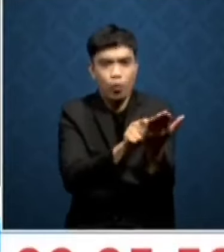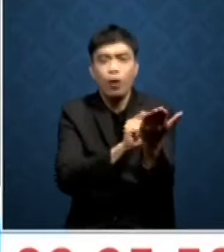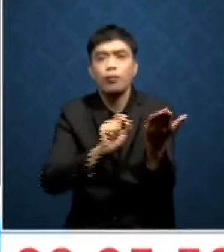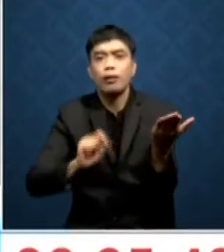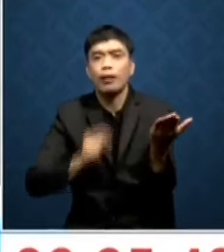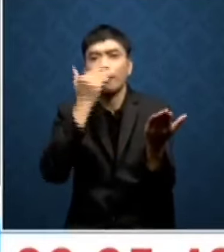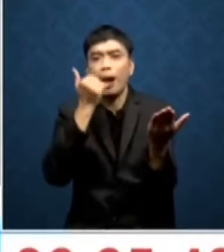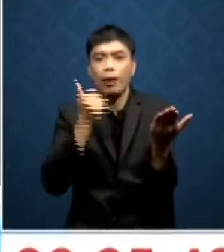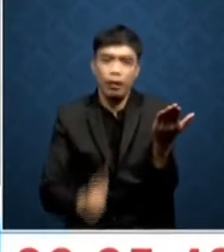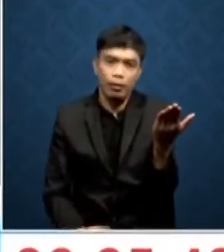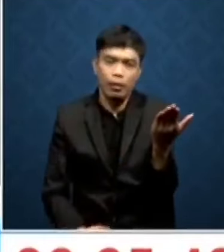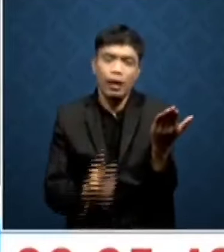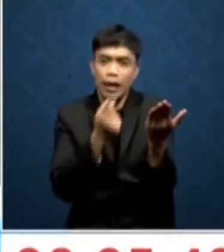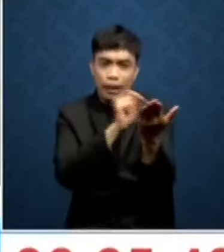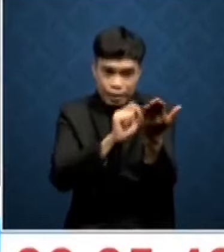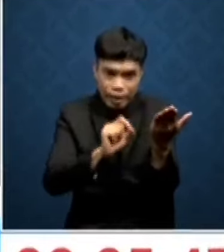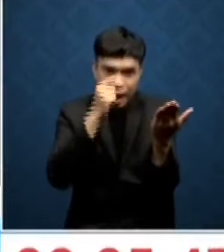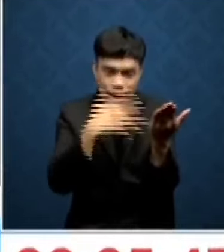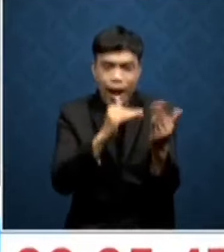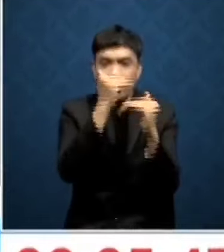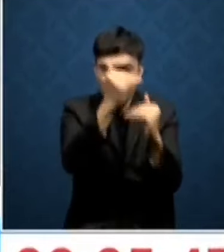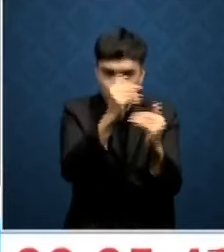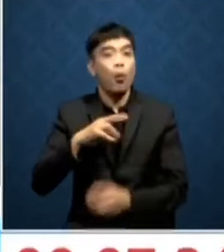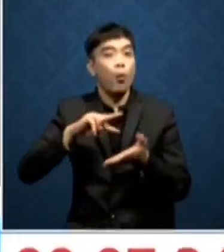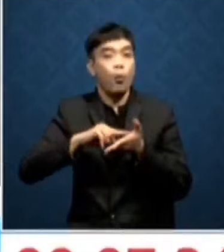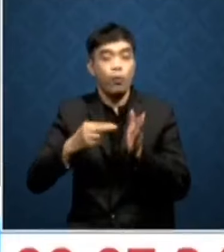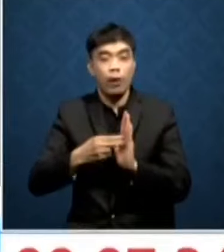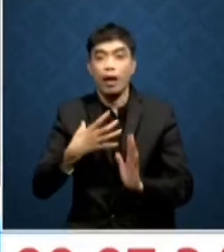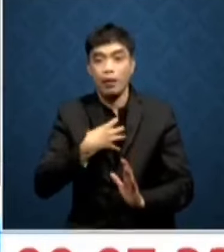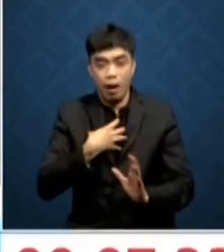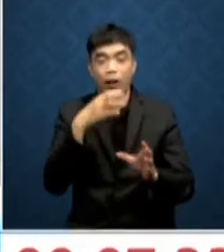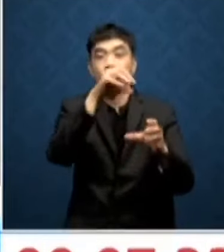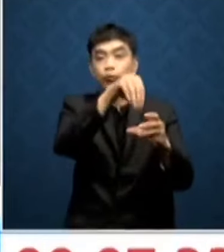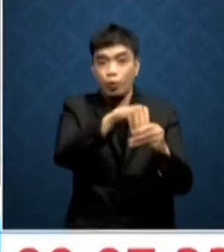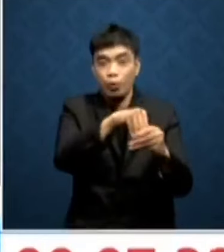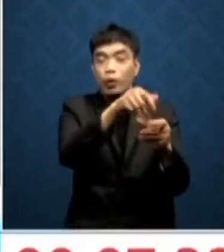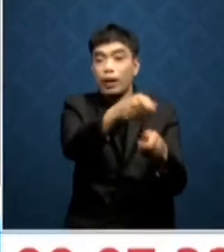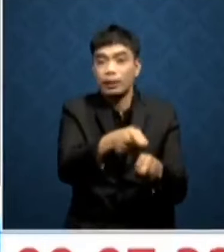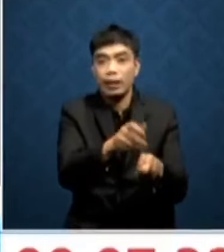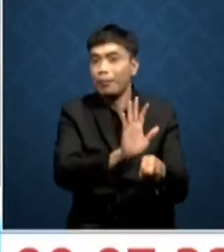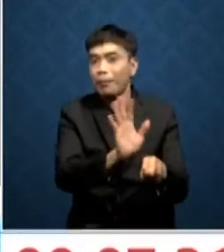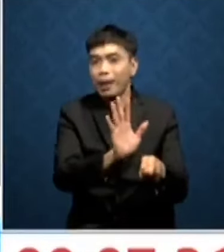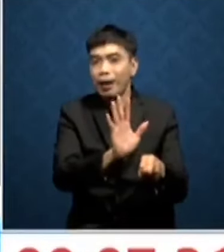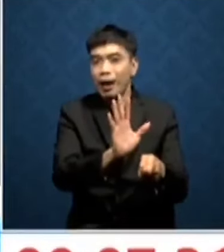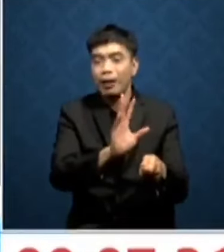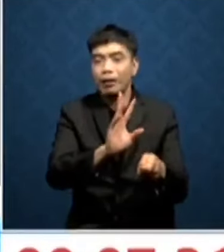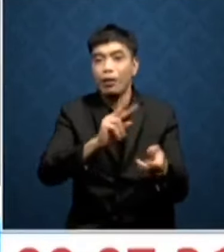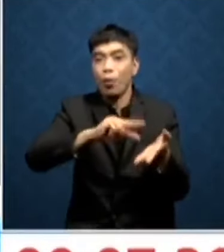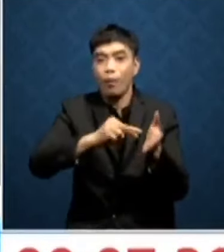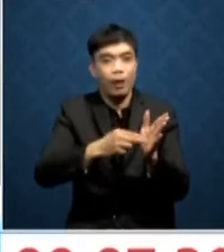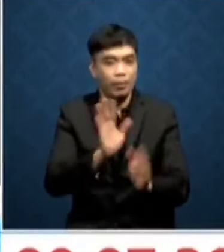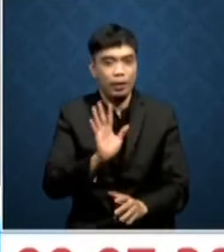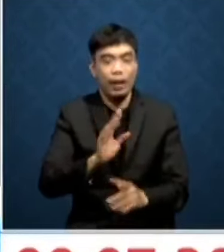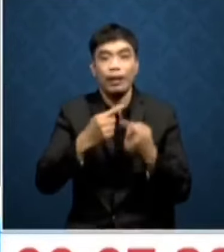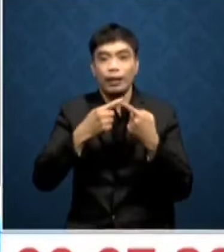หรือเปล่าอโอ้โหคือคุณผู้ชมเคยได้ยินคำนี้ใช่มั้ยอ่อนแอก็แพ้ไปแต่ต้องบอกว่ารอบนี้คือเขาแข็งแข็งแกร่งนะแข็ง